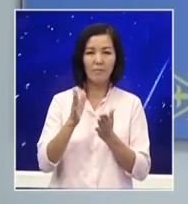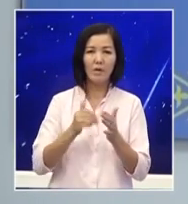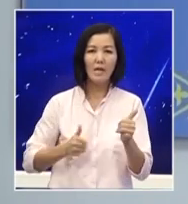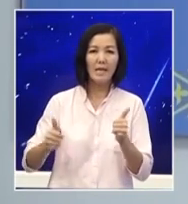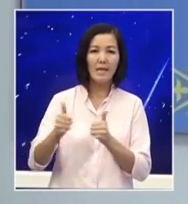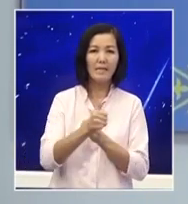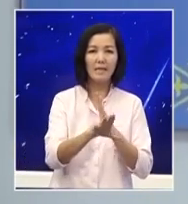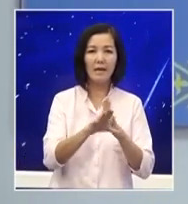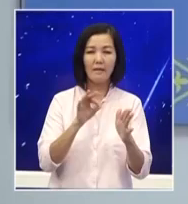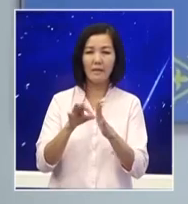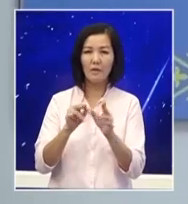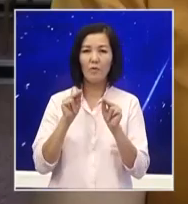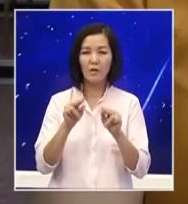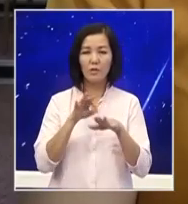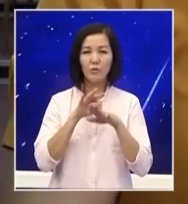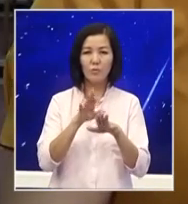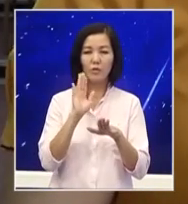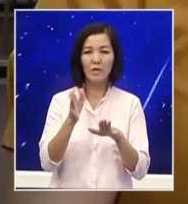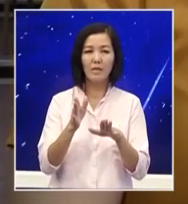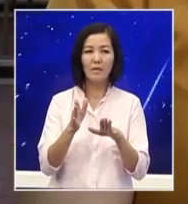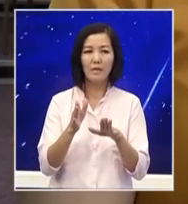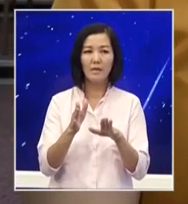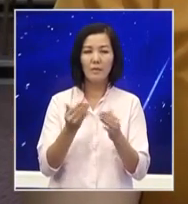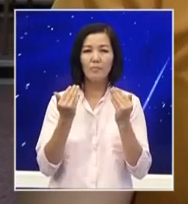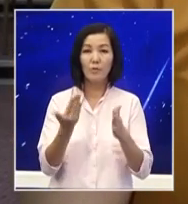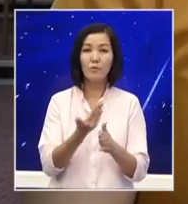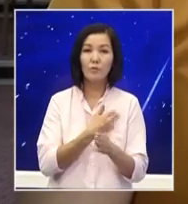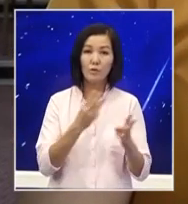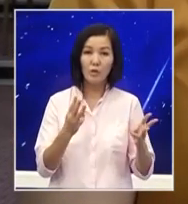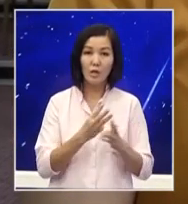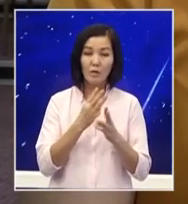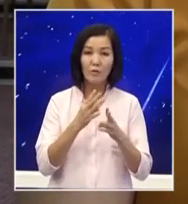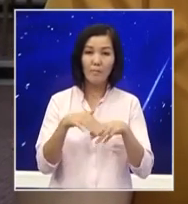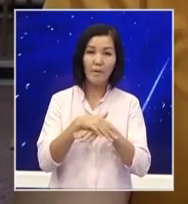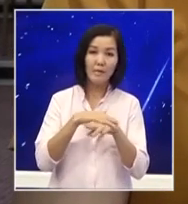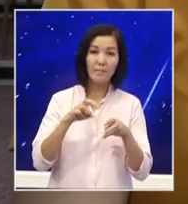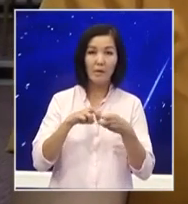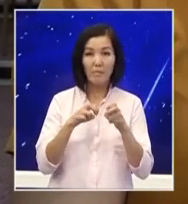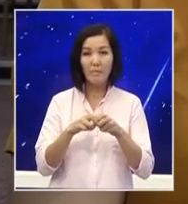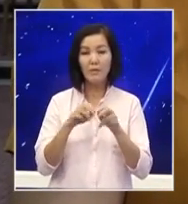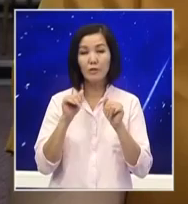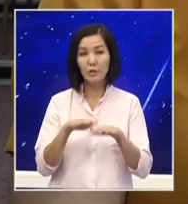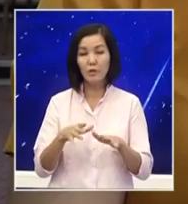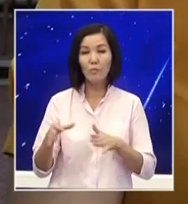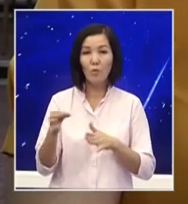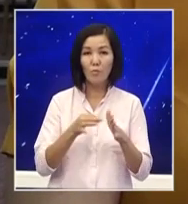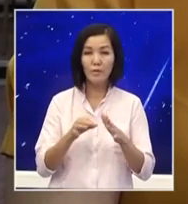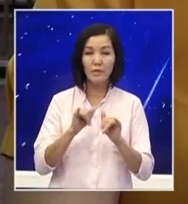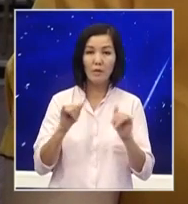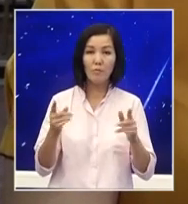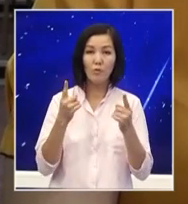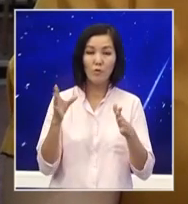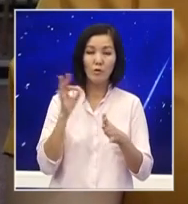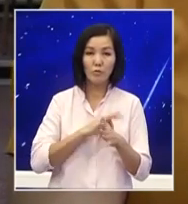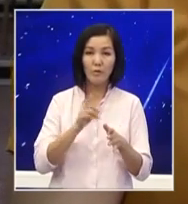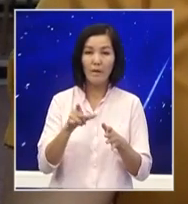анықтау ашық түрде өтеді. Әлі де өзі үміткер боламын, елдің мәселелерін шешем, осы облысымыздың, өңіріміздің дамуына үлес қосамыз